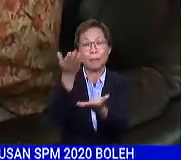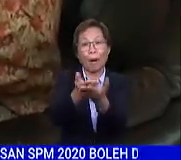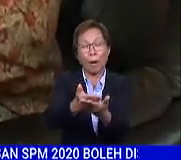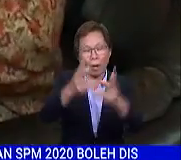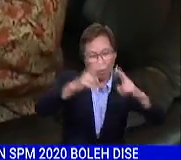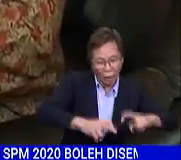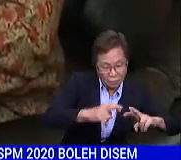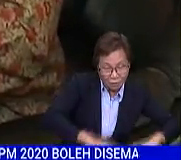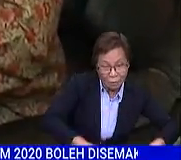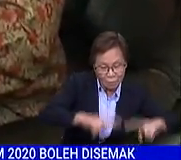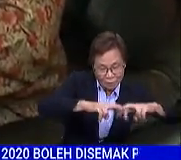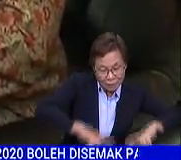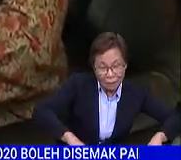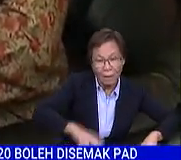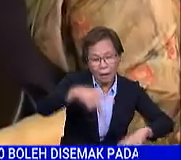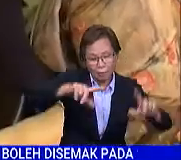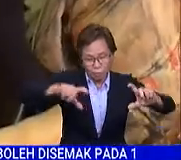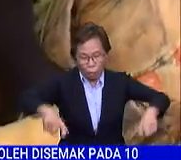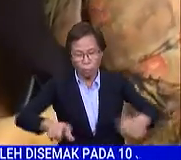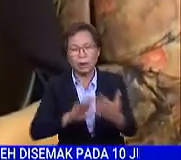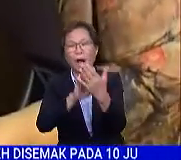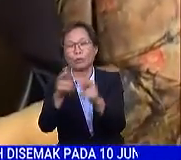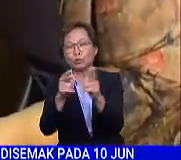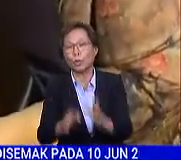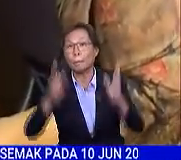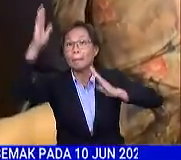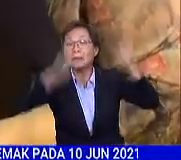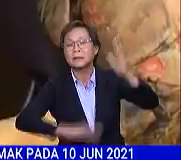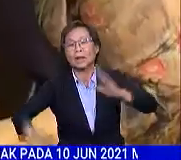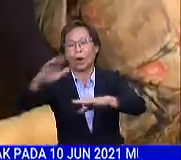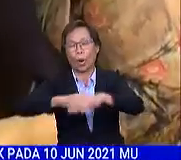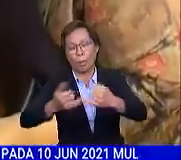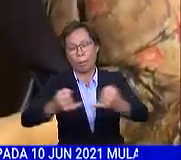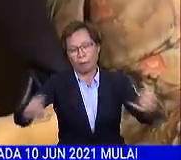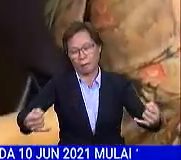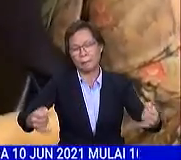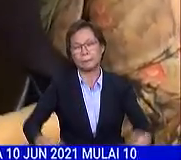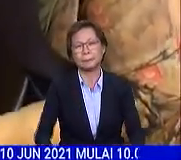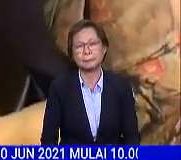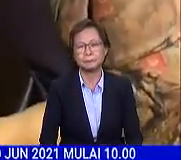selidik impak pelaksanaan PKP terhadap usahawan di Malaysia secara dalam talian.